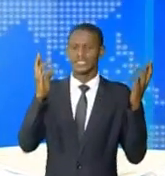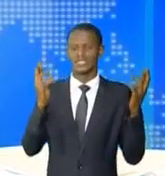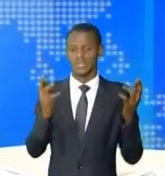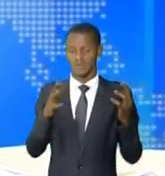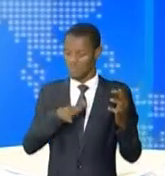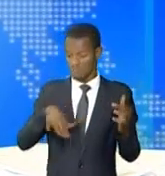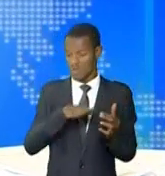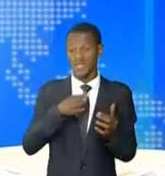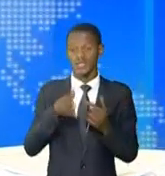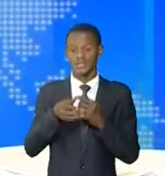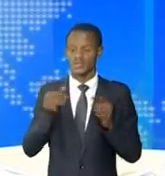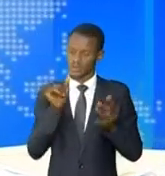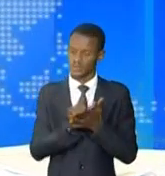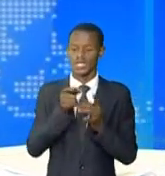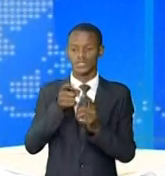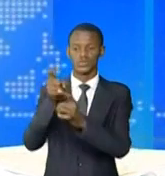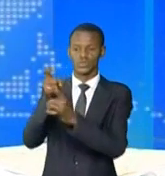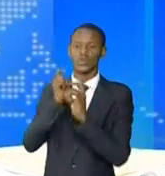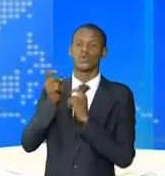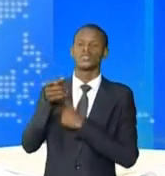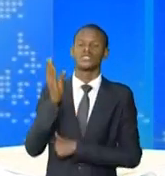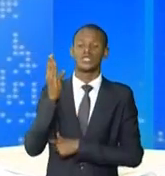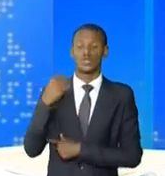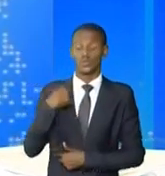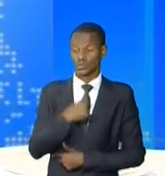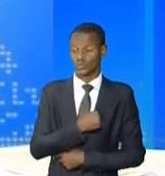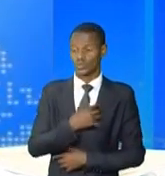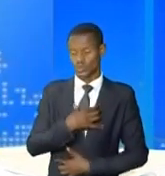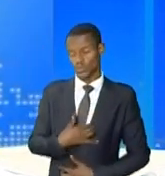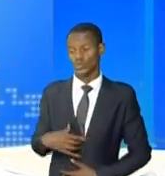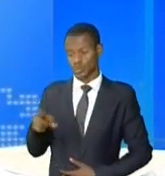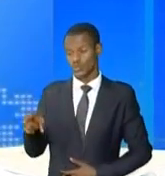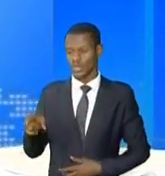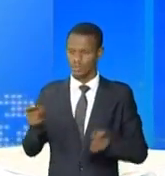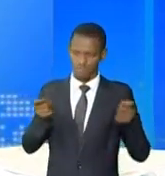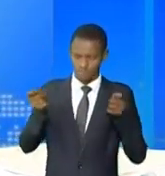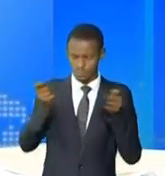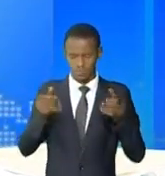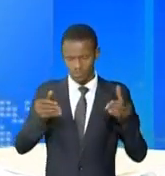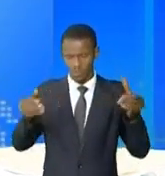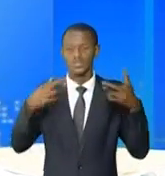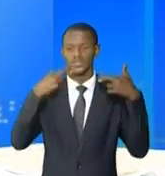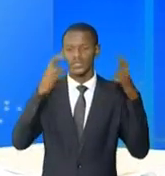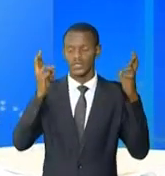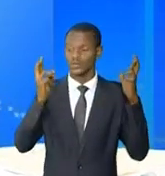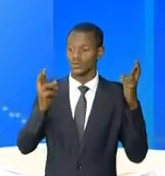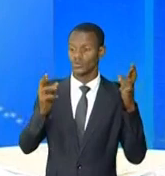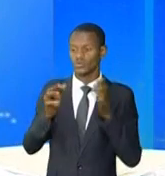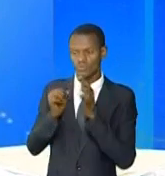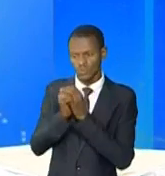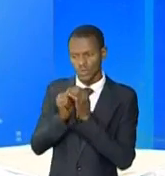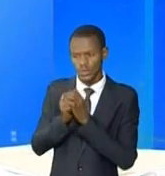l'Éternel Dieu. Tout en vous souhaitant un fructueux mandat, nous vous prions de croire, Excellence Monsieur le Premier